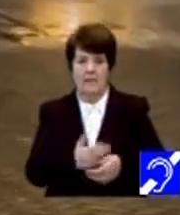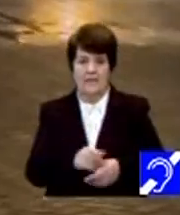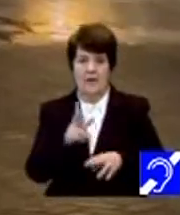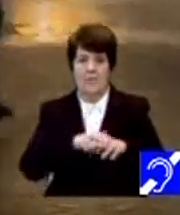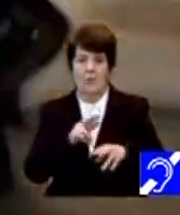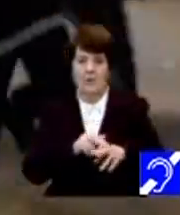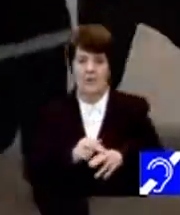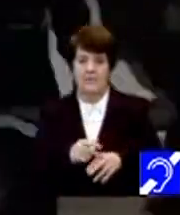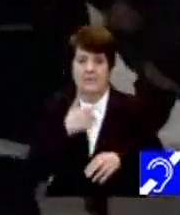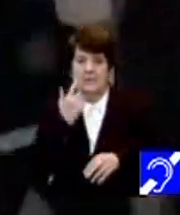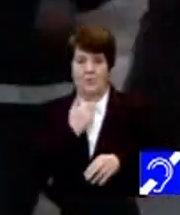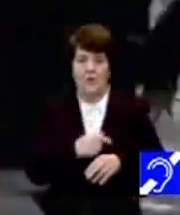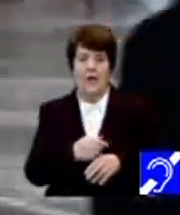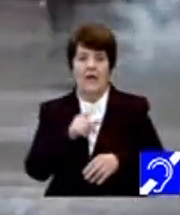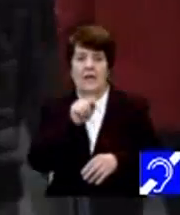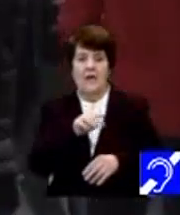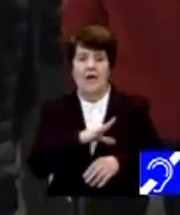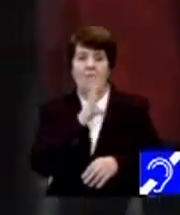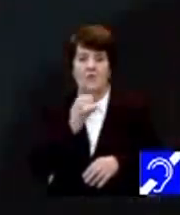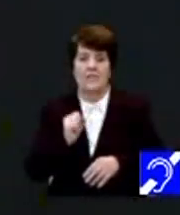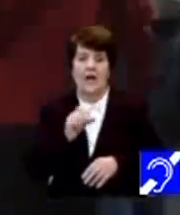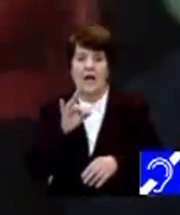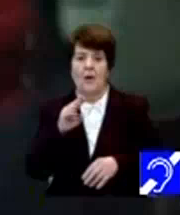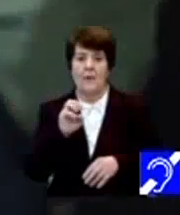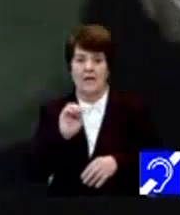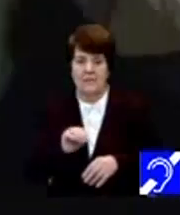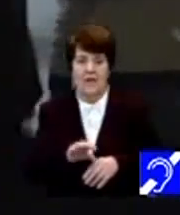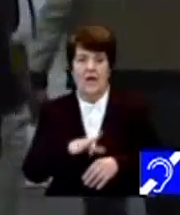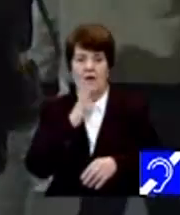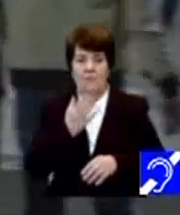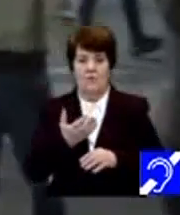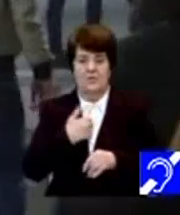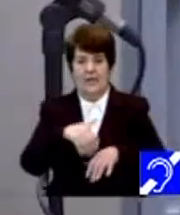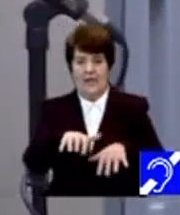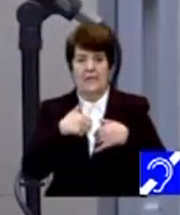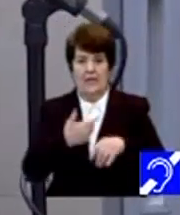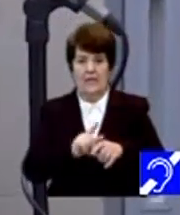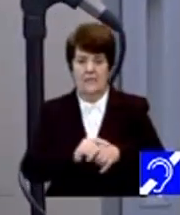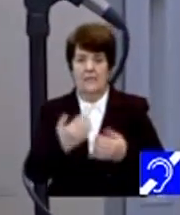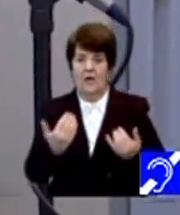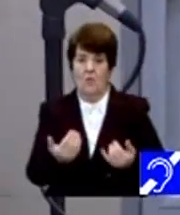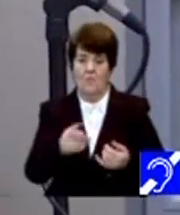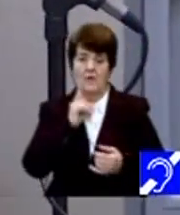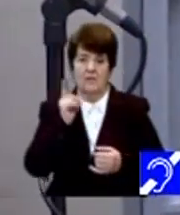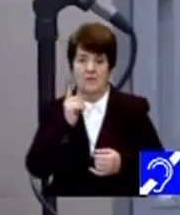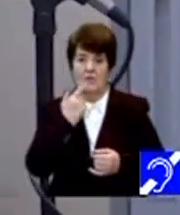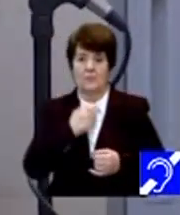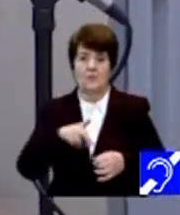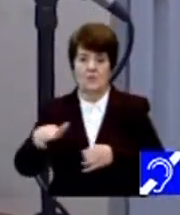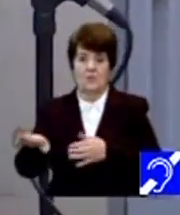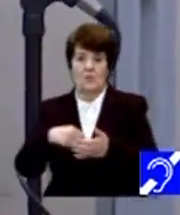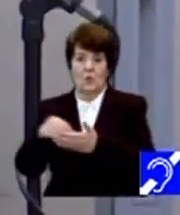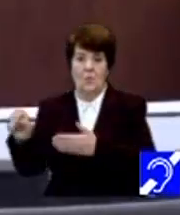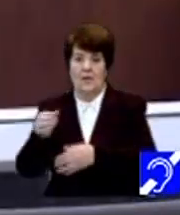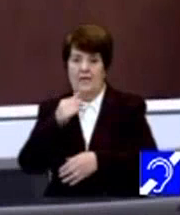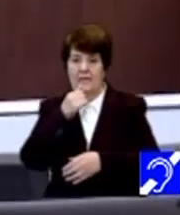deplasare. Poliția a spus inițial că acesta era înarmat și că a opus rezistență, afirmații retrase ulterior. Familia tânărului a declarat că acesta